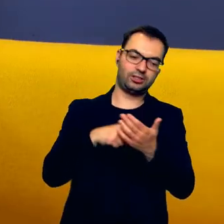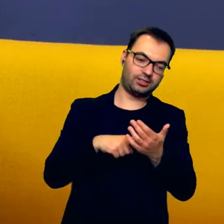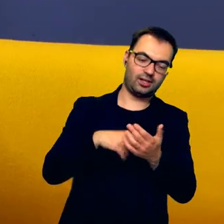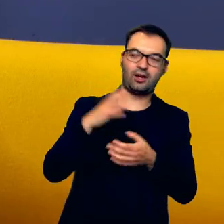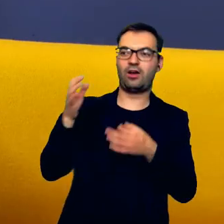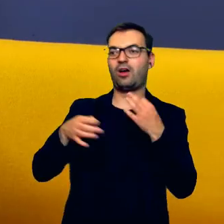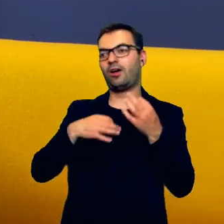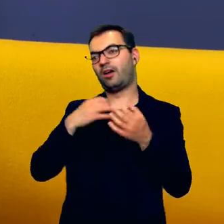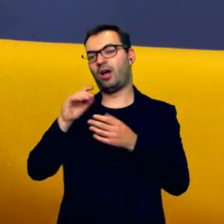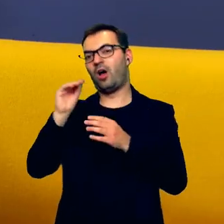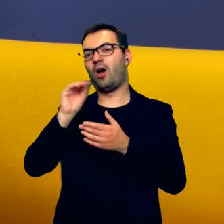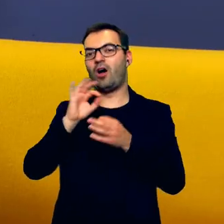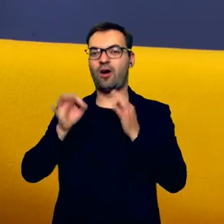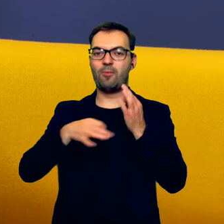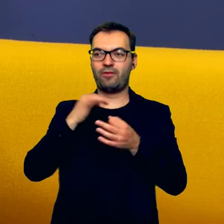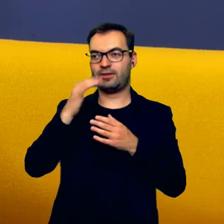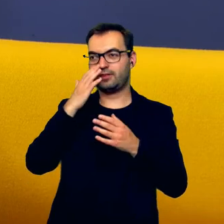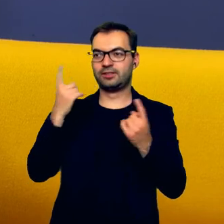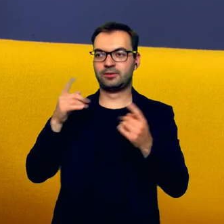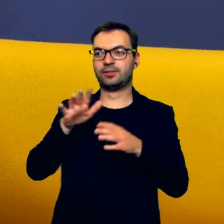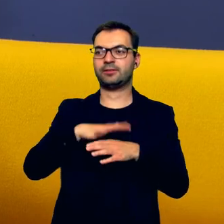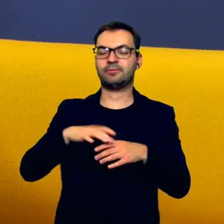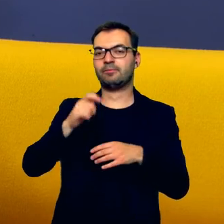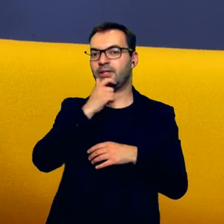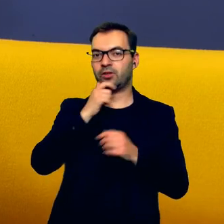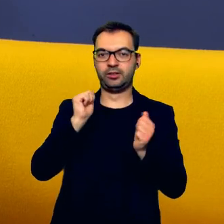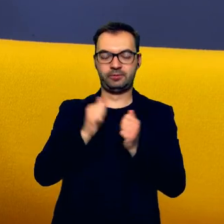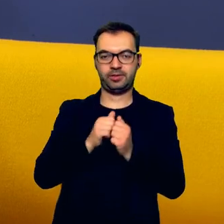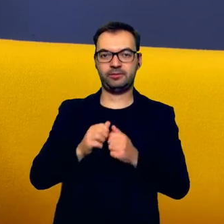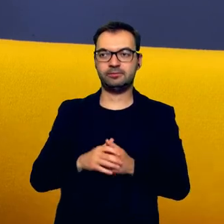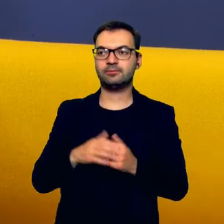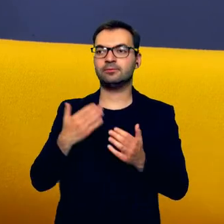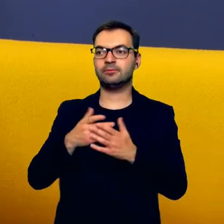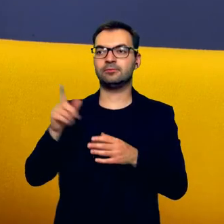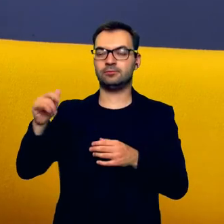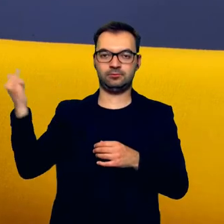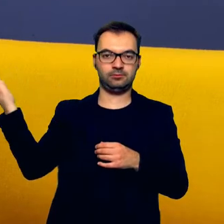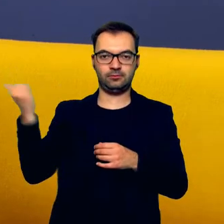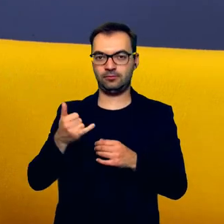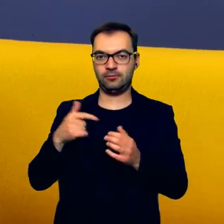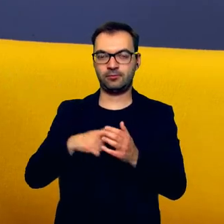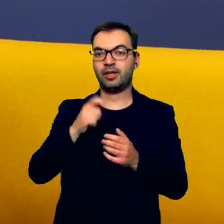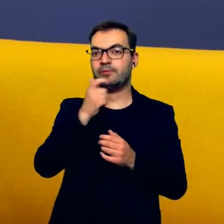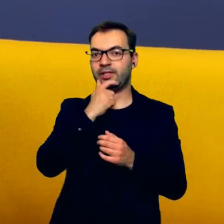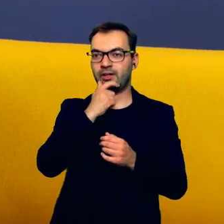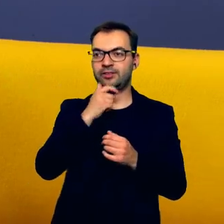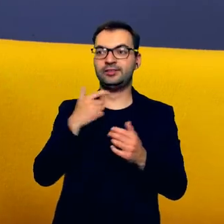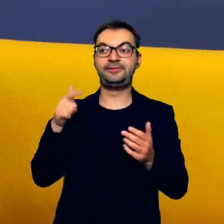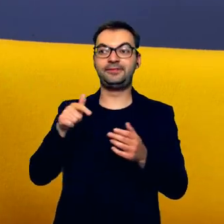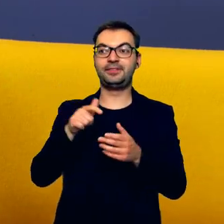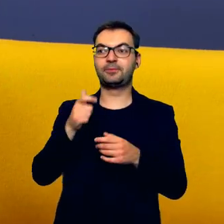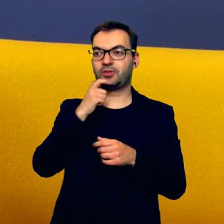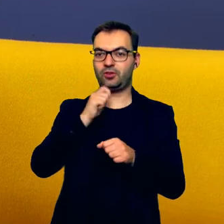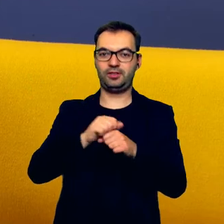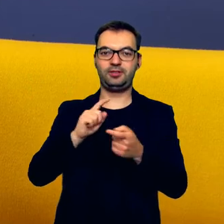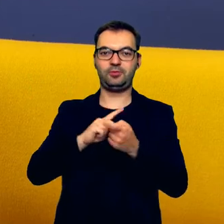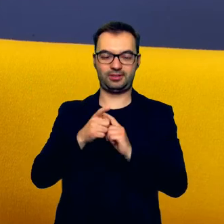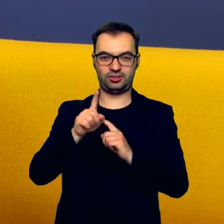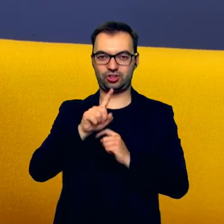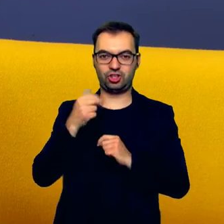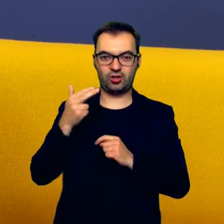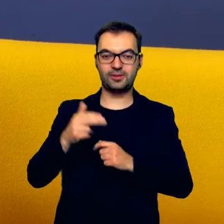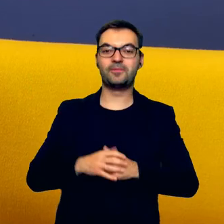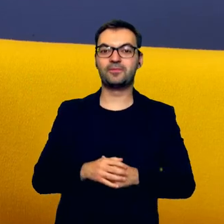tutaj opisuję powiedzmy scenerię zimowej Bydgoszczy, bo przyjeżdża Edward Popielski do Bydgoszczy, gdzie ma się spotkać z